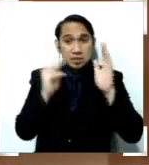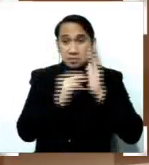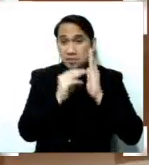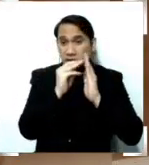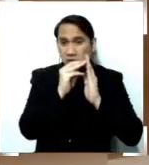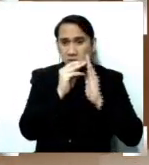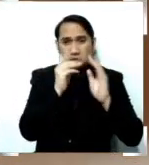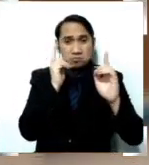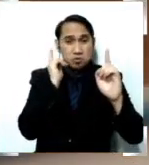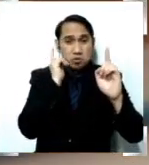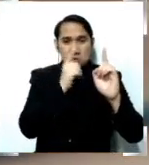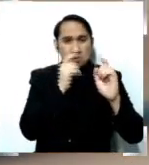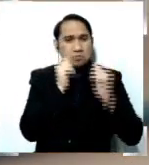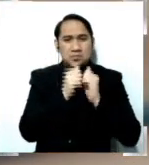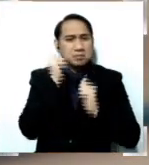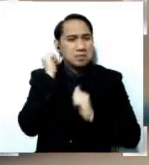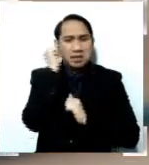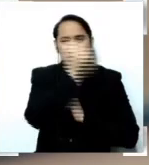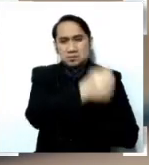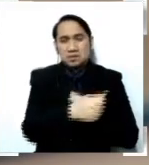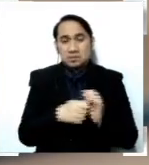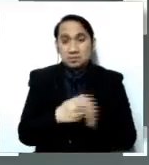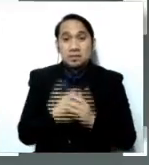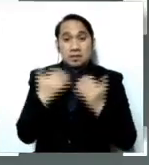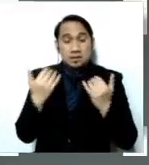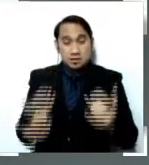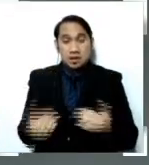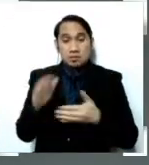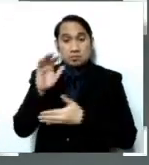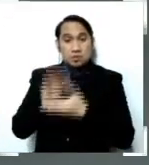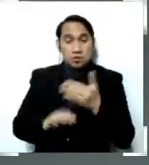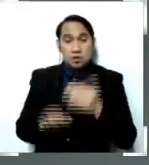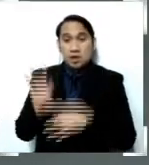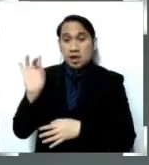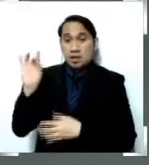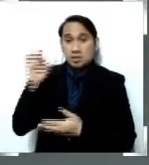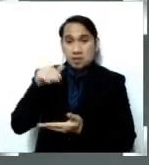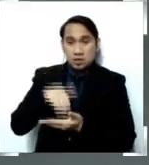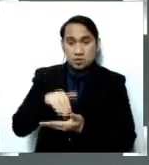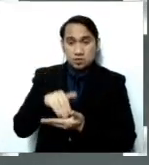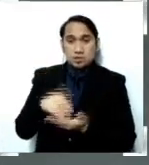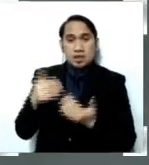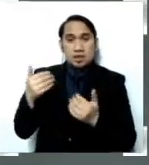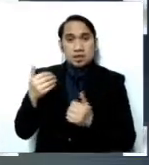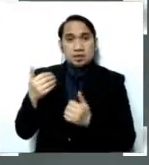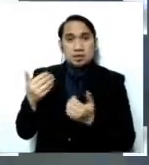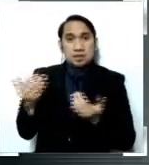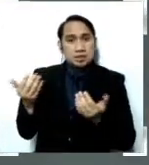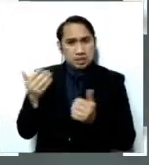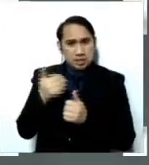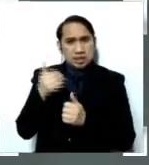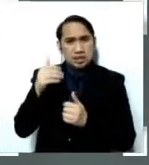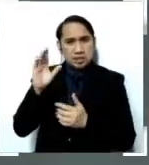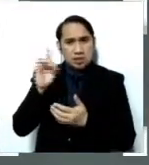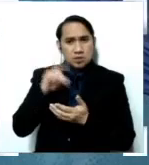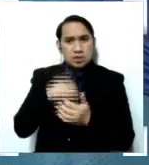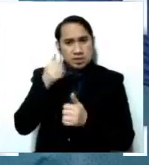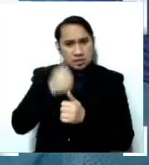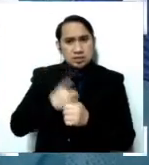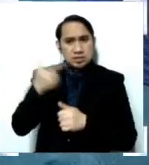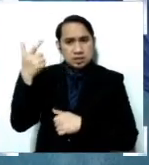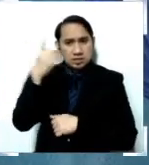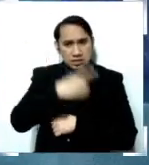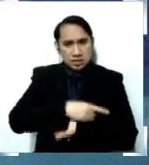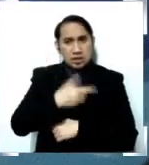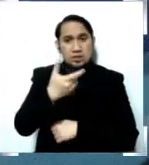para magka-herd immunity. Bumaba ng mahigit 8,000 ang nababakunahan sa Pilipinas kada araw. Kung magpapatuloy na ganyan,